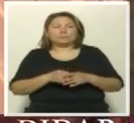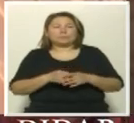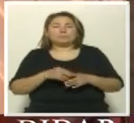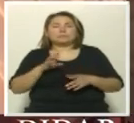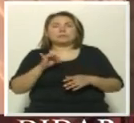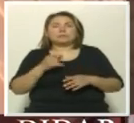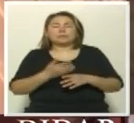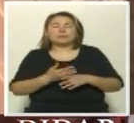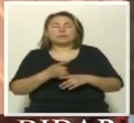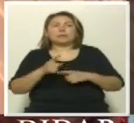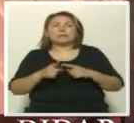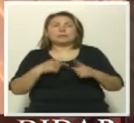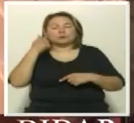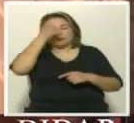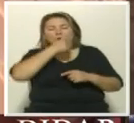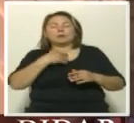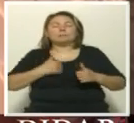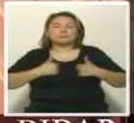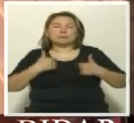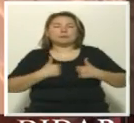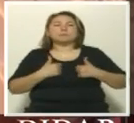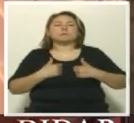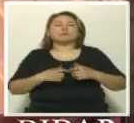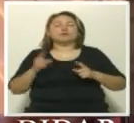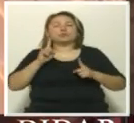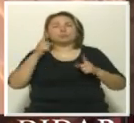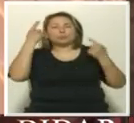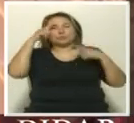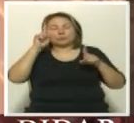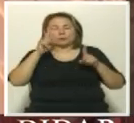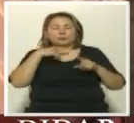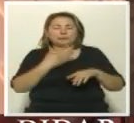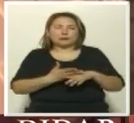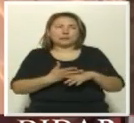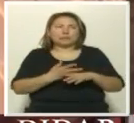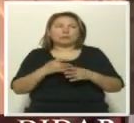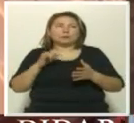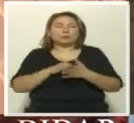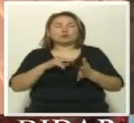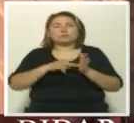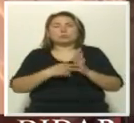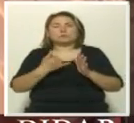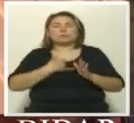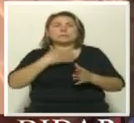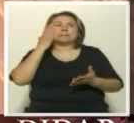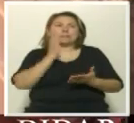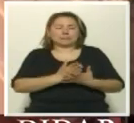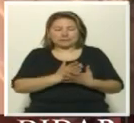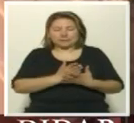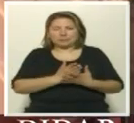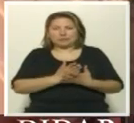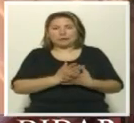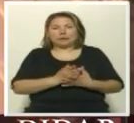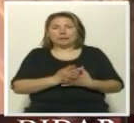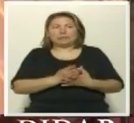биыл да келесі жылдарда үлкен ауқымды осындай реконструкциялық жұмыстар теміржолдың бойында бізде жоспарланған, бізде жоспарланбаған,